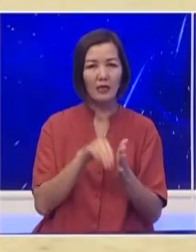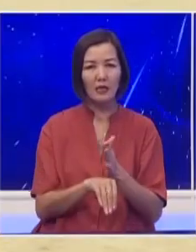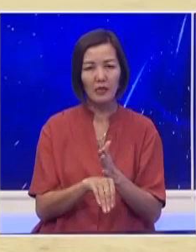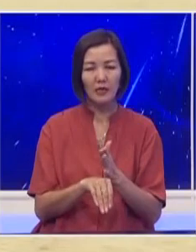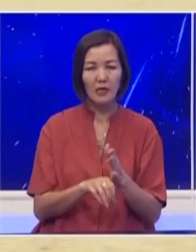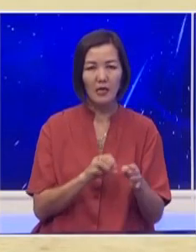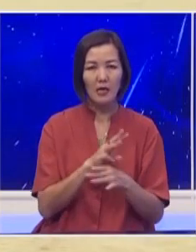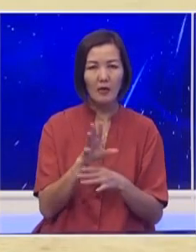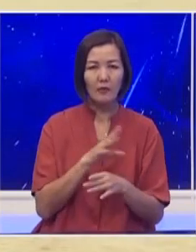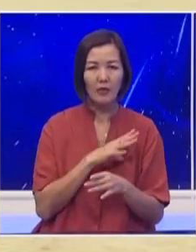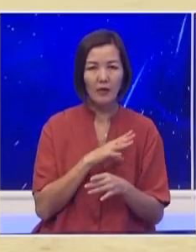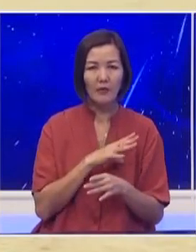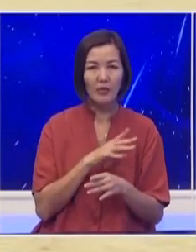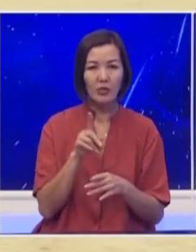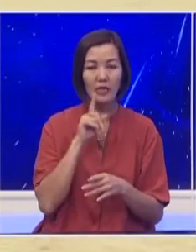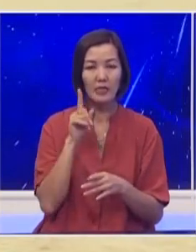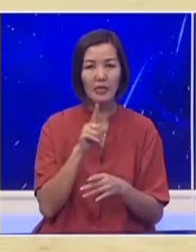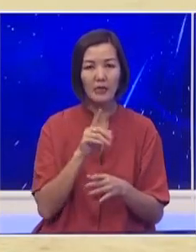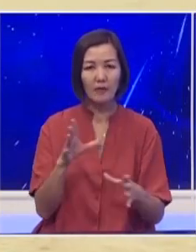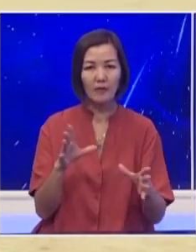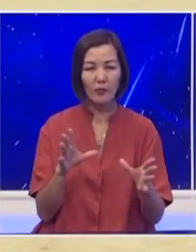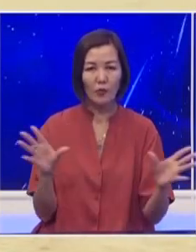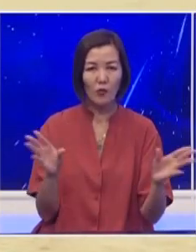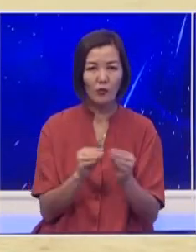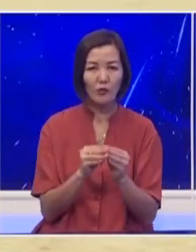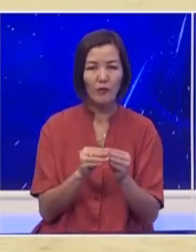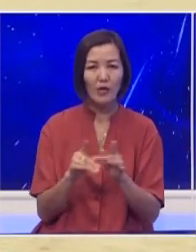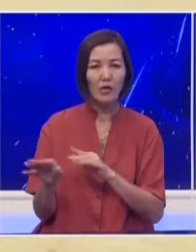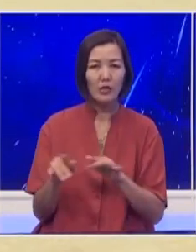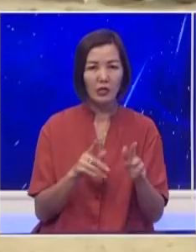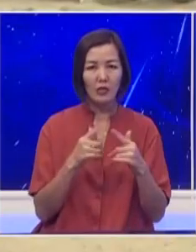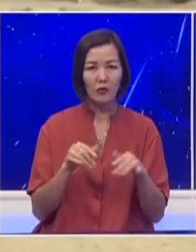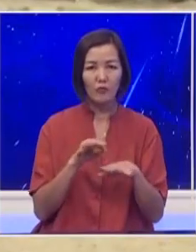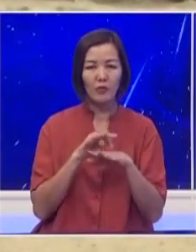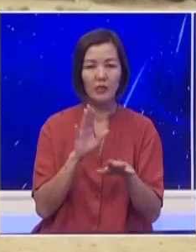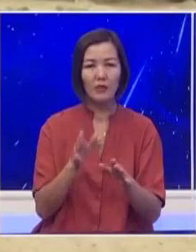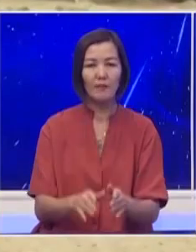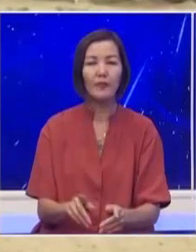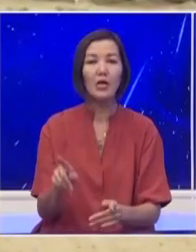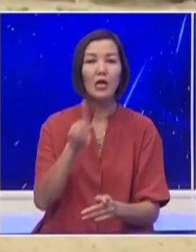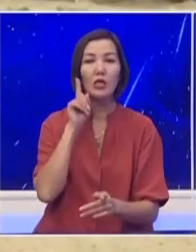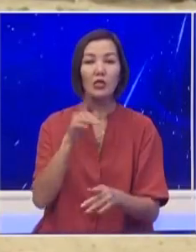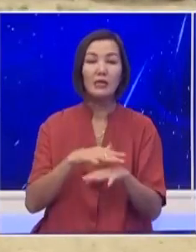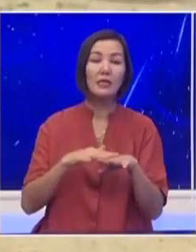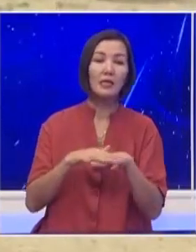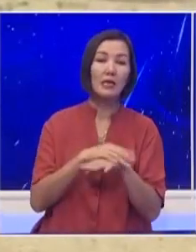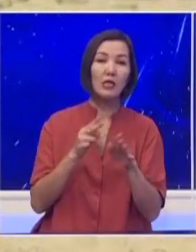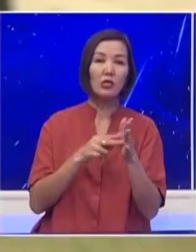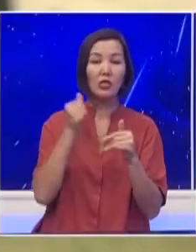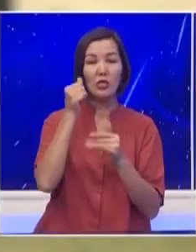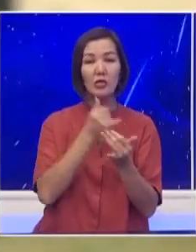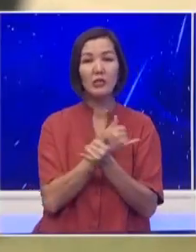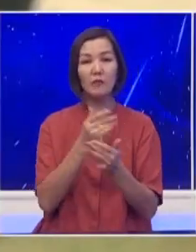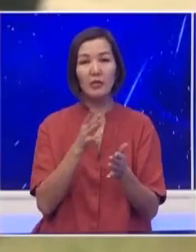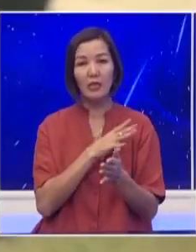Еріктер ретінде осылардың жастарының басын қосып түрлі іс-шара ұйымдастырамын. Жасыл ел ұйымы 7 жылдан бері қызмет атқарып